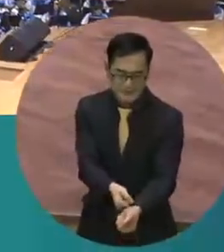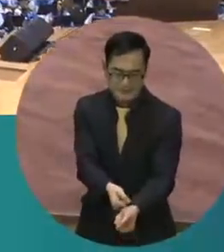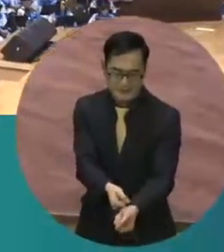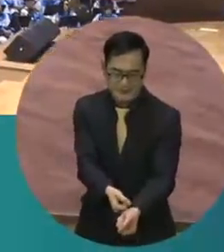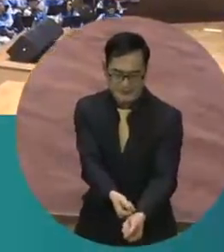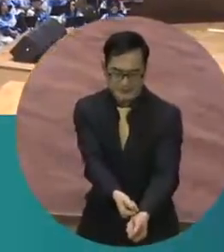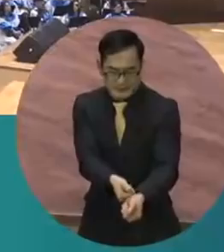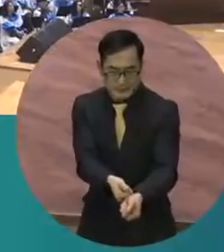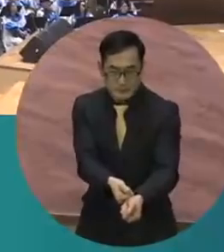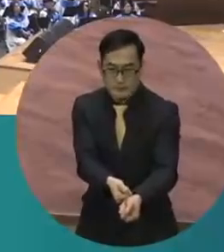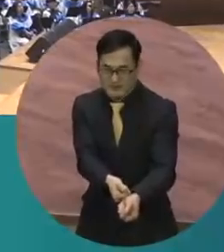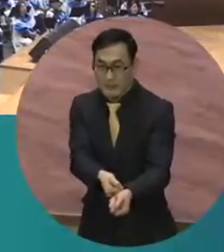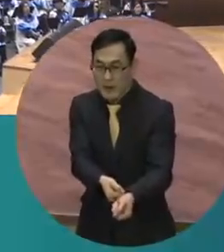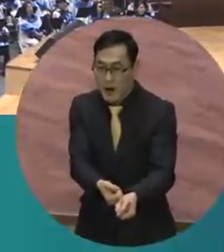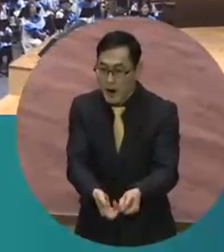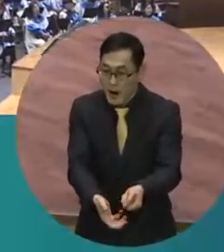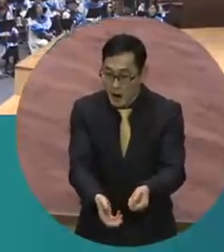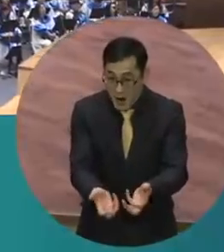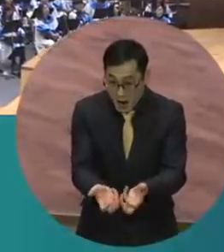물을 들 수 없더라.